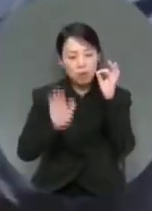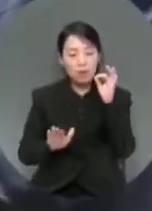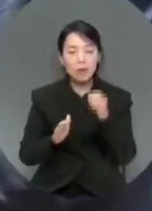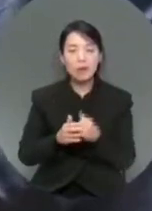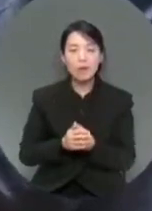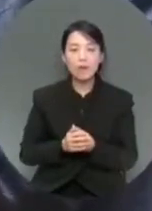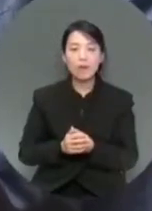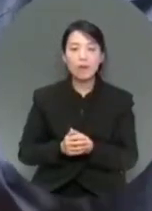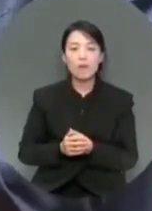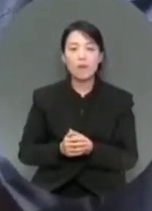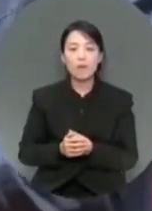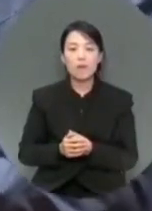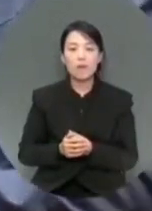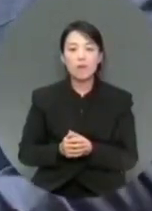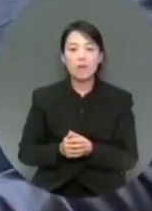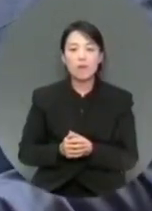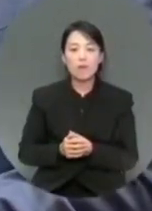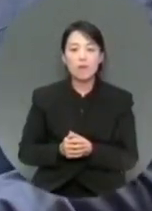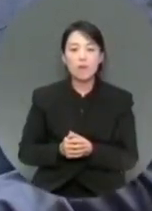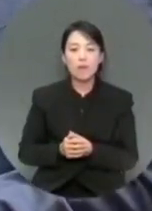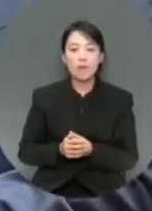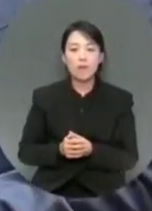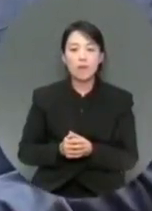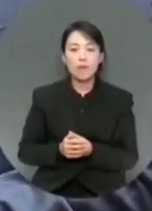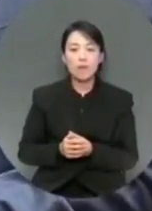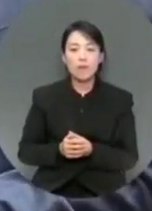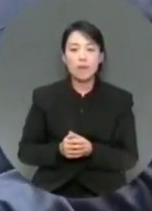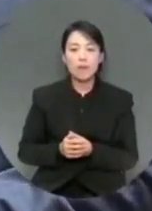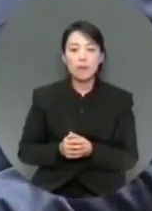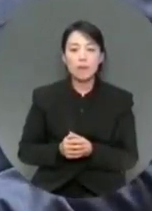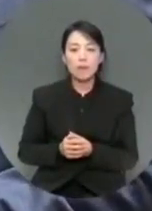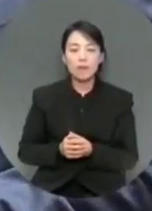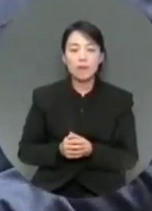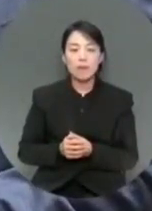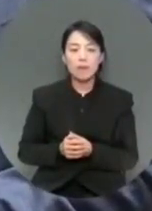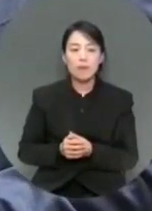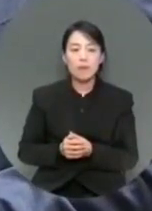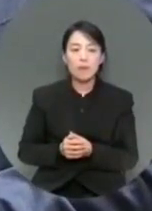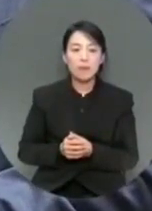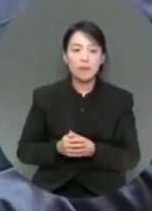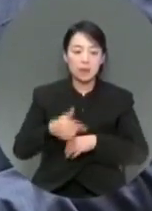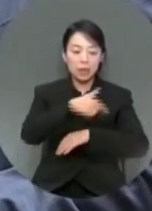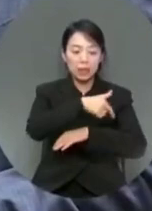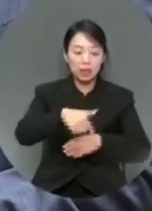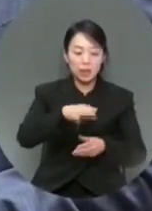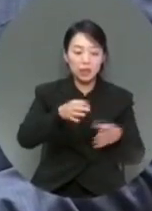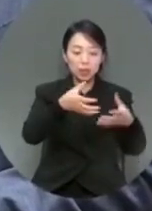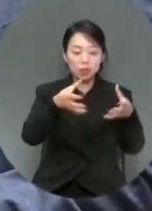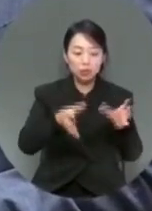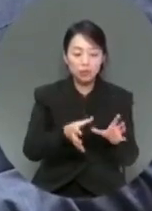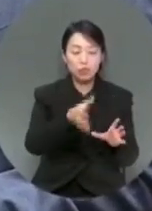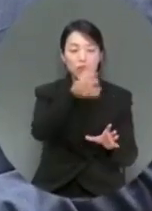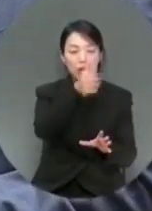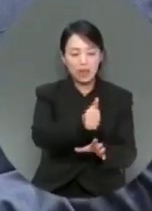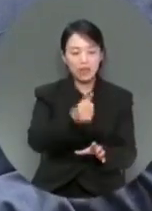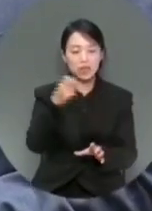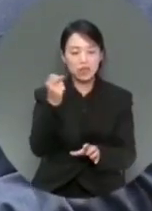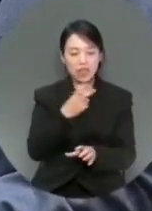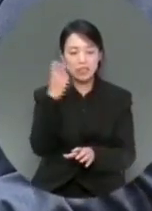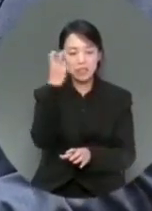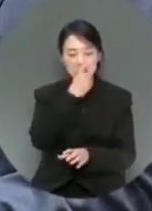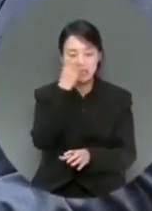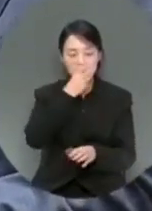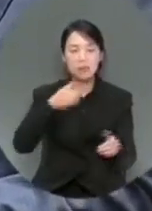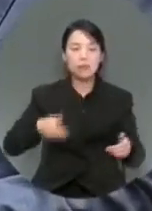좀 저 기재부 장관께서 다시 한번 원점부터 재검토해야 된다 이렇게